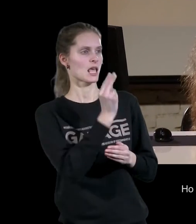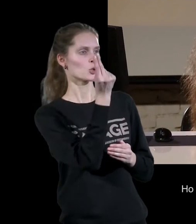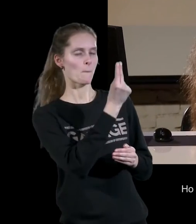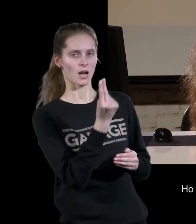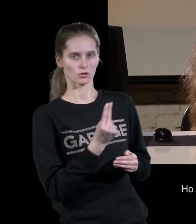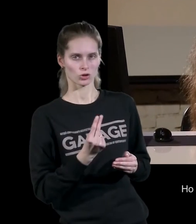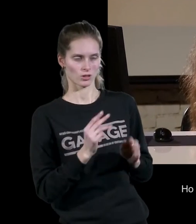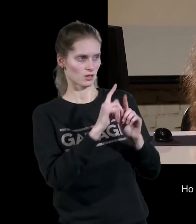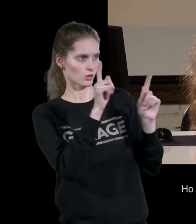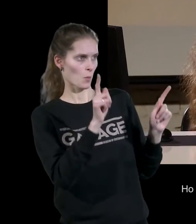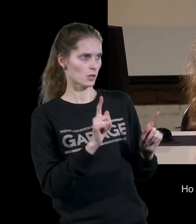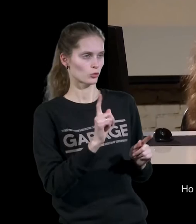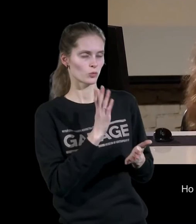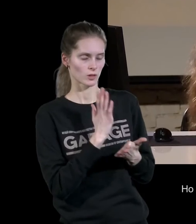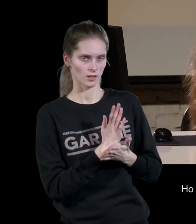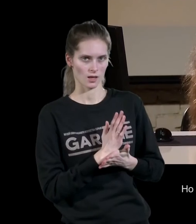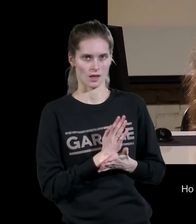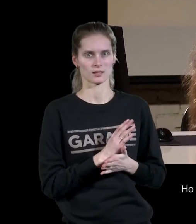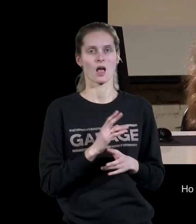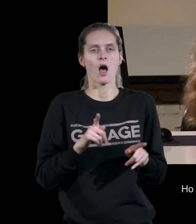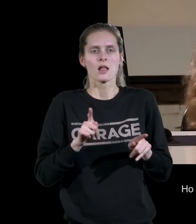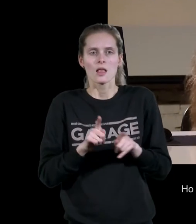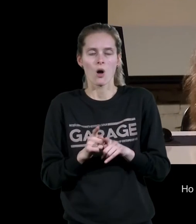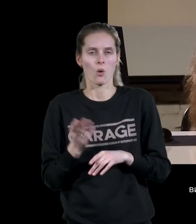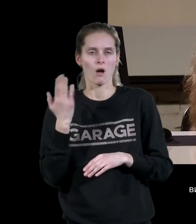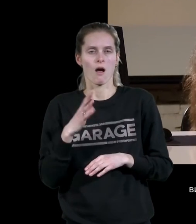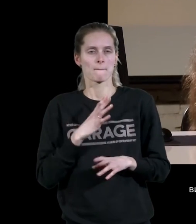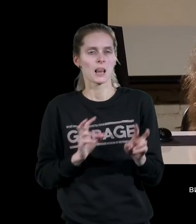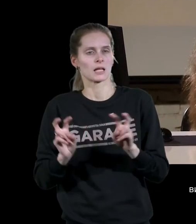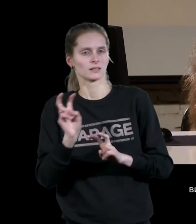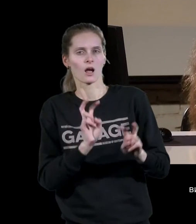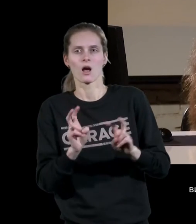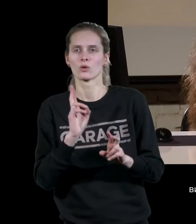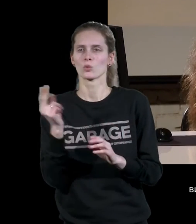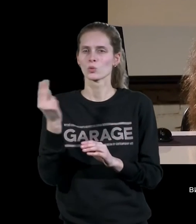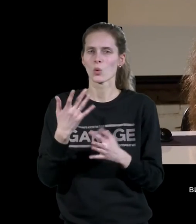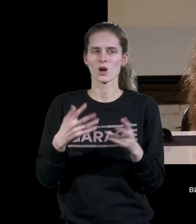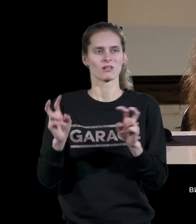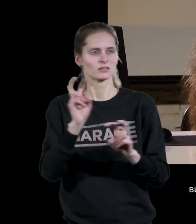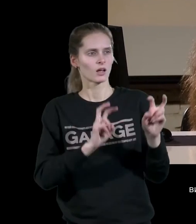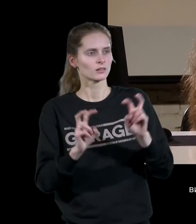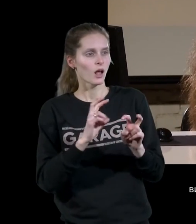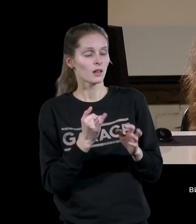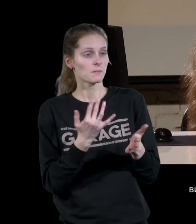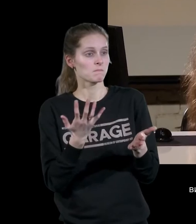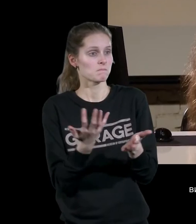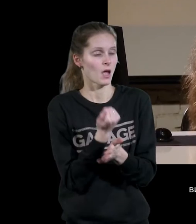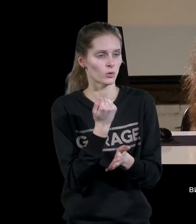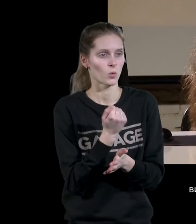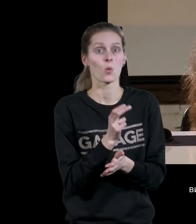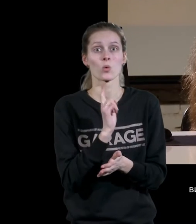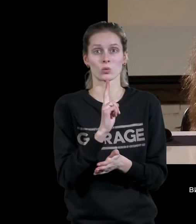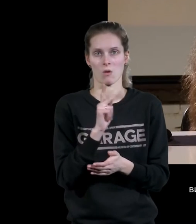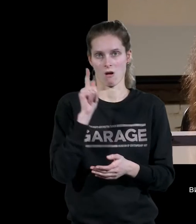такую квинтэссенцию живописи искали и нашли, видимо, и выразили именно американские